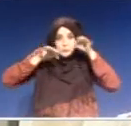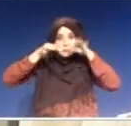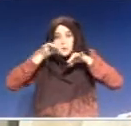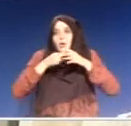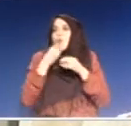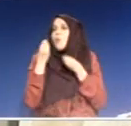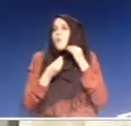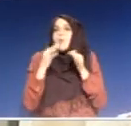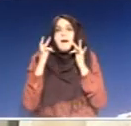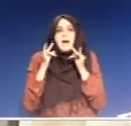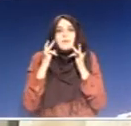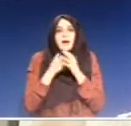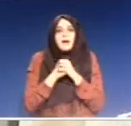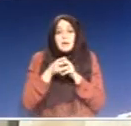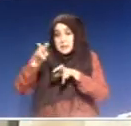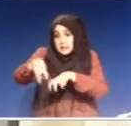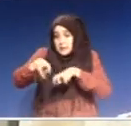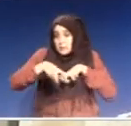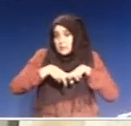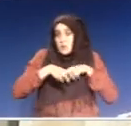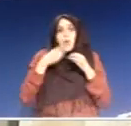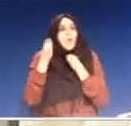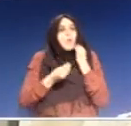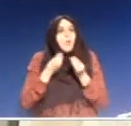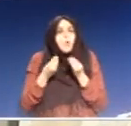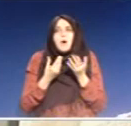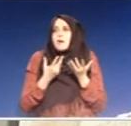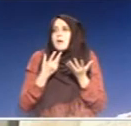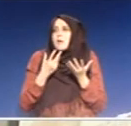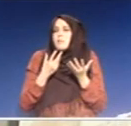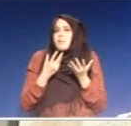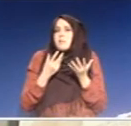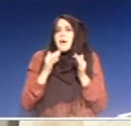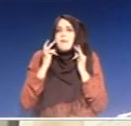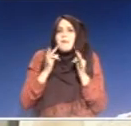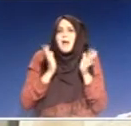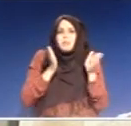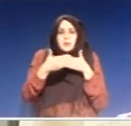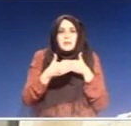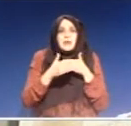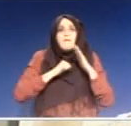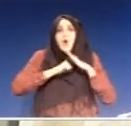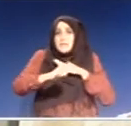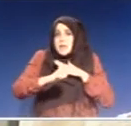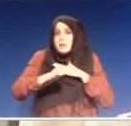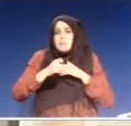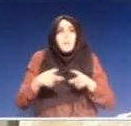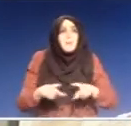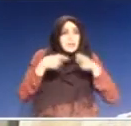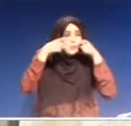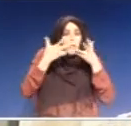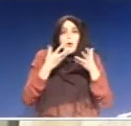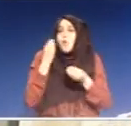في المسائل الفلاحية الزراعية، أو في القضايا العقارية، أو